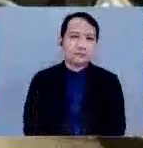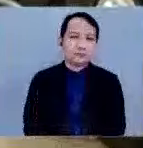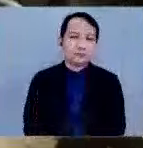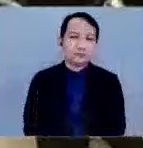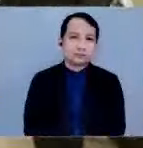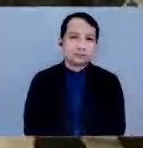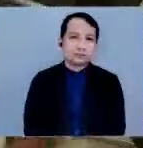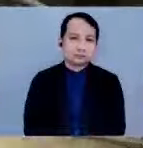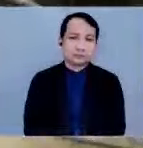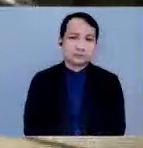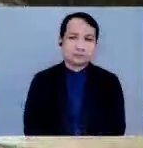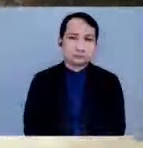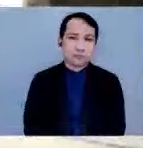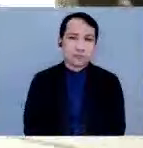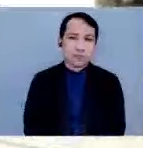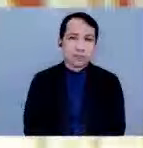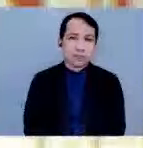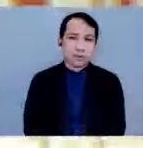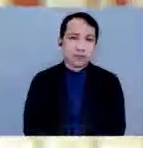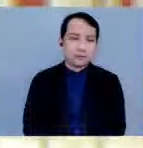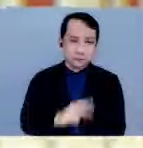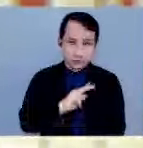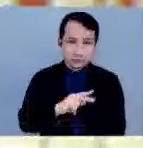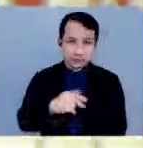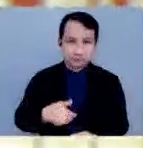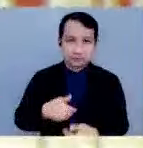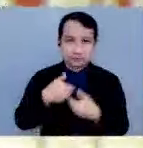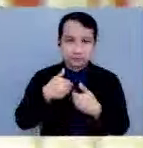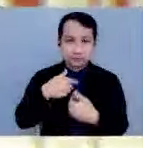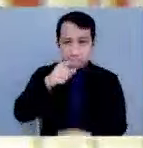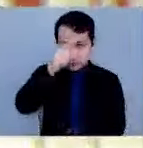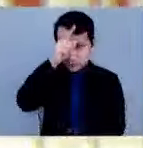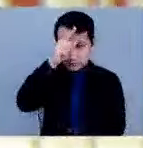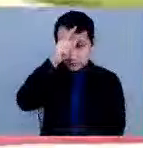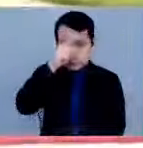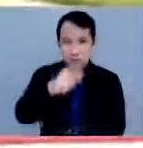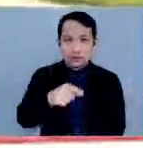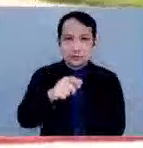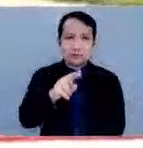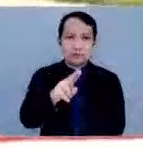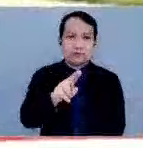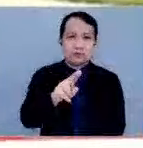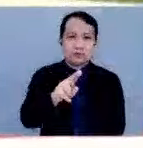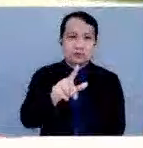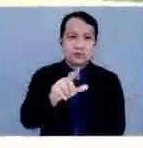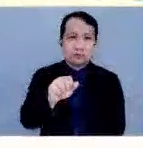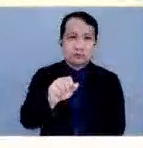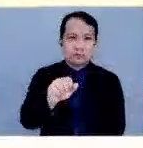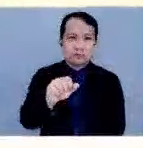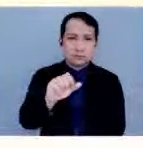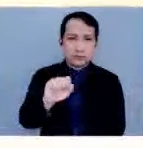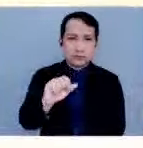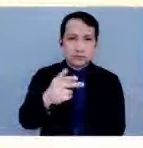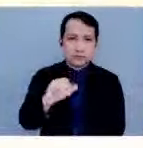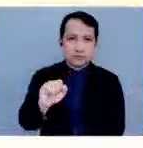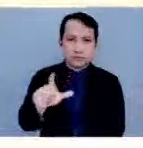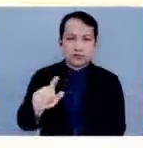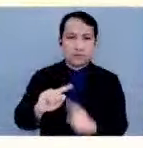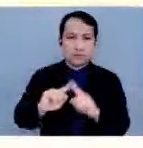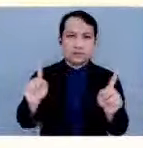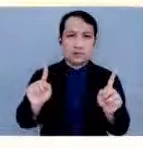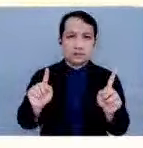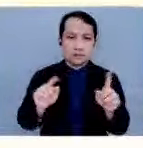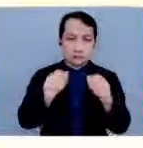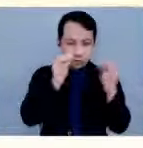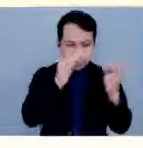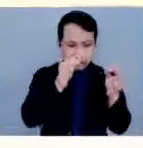Personal na pinagmalaki ni Pangulong Bongbong Marcos kay German Chancellor Olaf Scholz ang malaki raw na pinagkaiba ng war on drugs niya kumpara kay